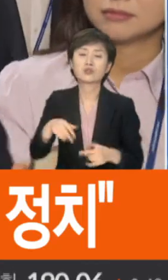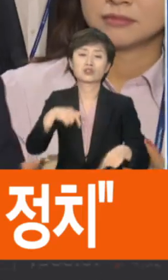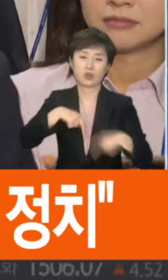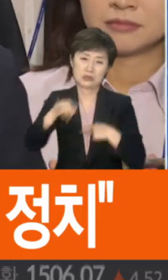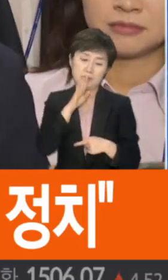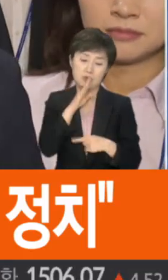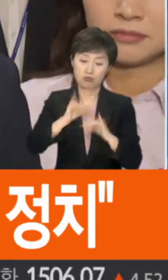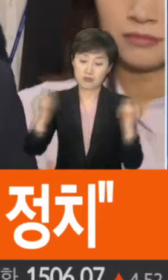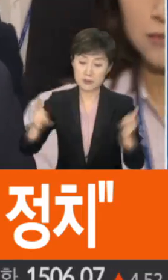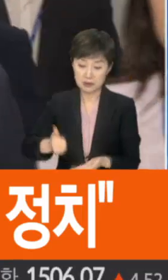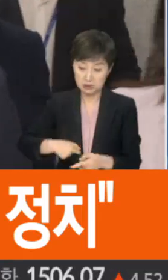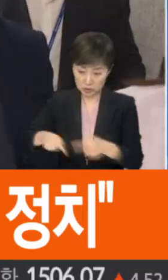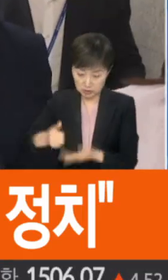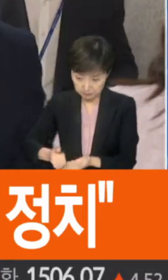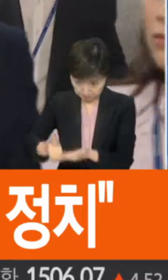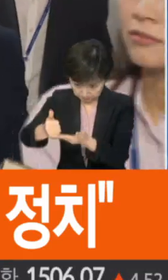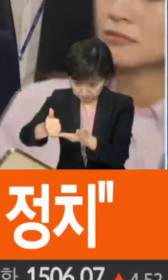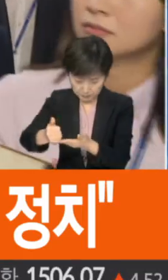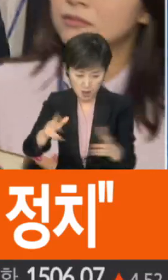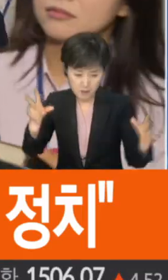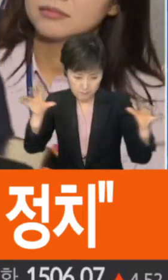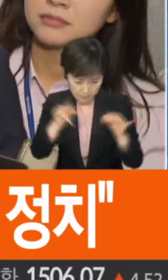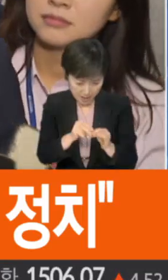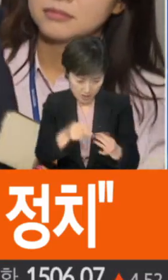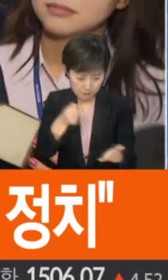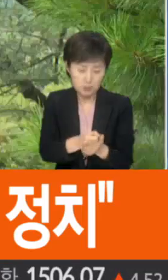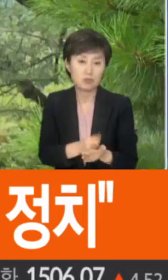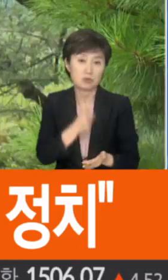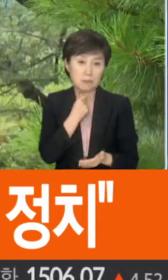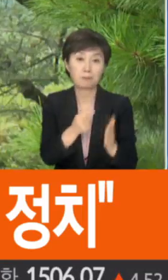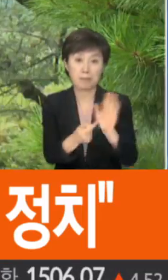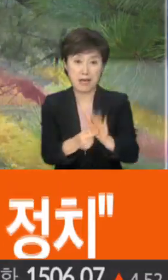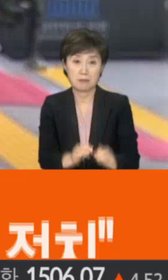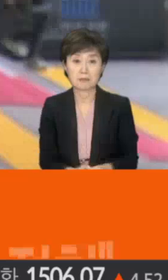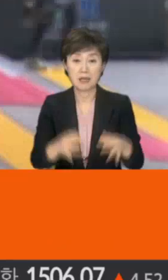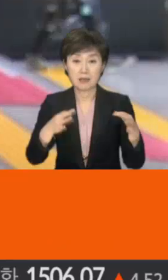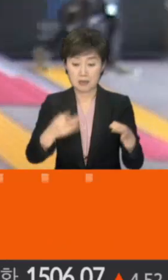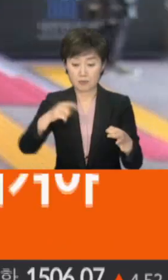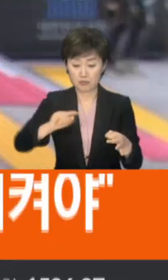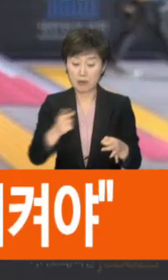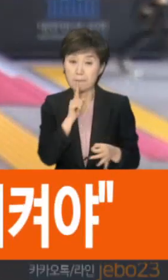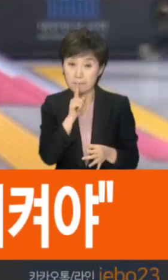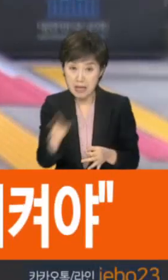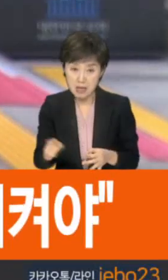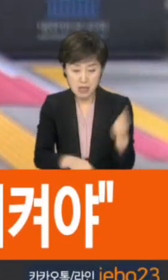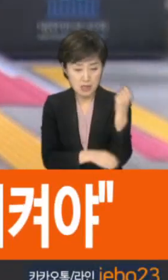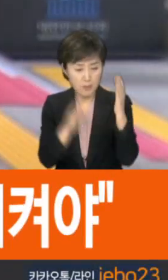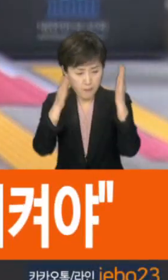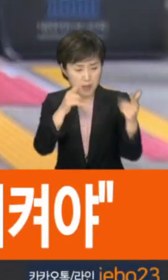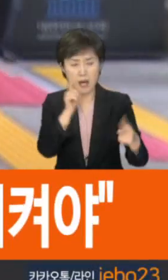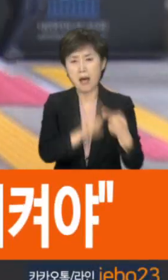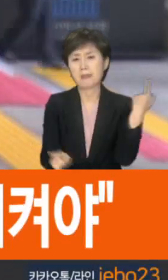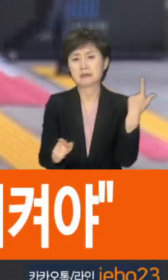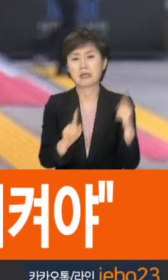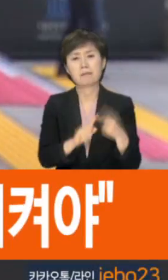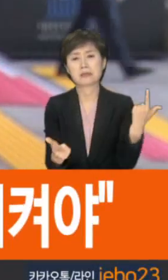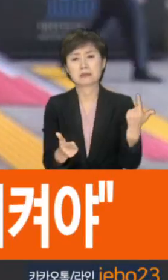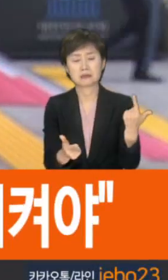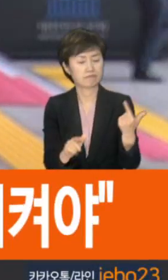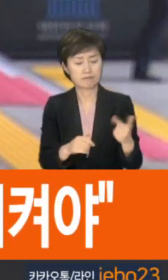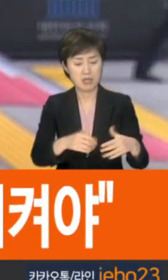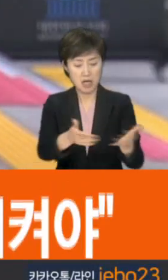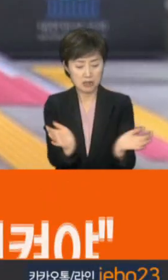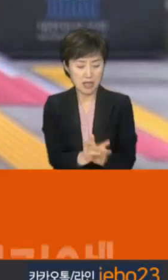뜻을 존중해서 합리적인 결론을 내야 한다고 밝혔습니다. 김두관 후보는 당의 기본 방향에 어긋난다며 당의